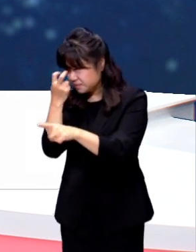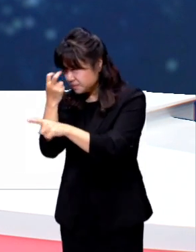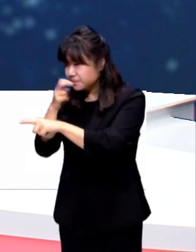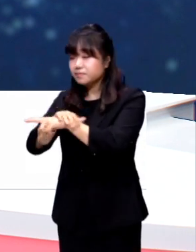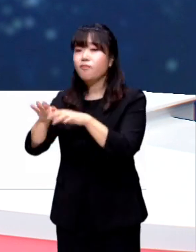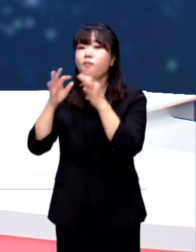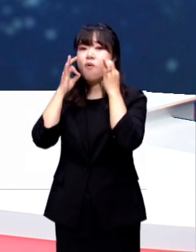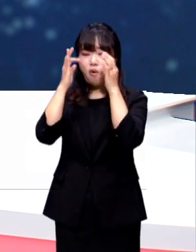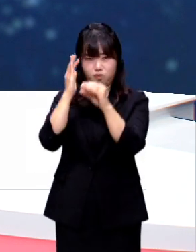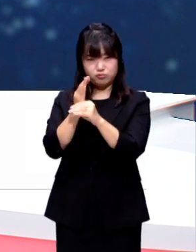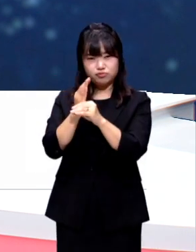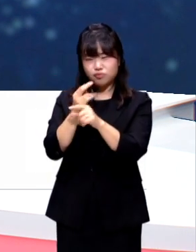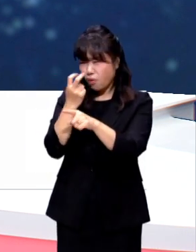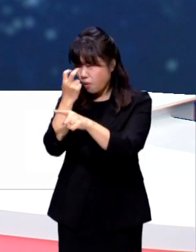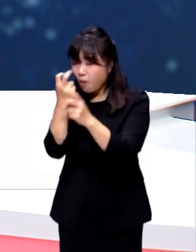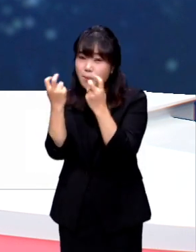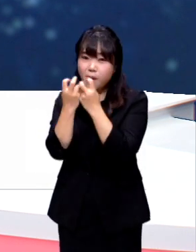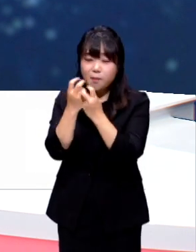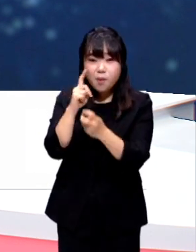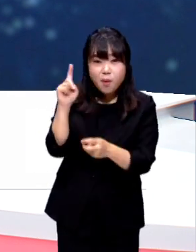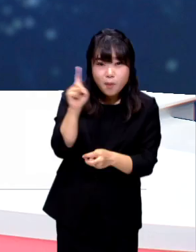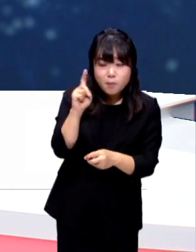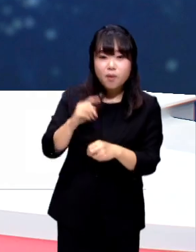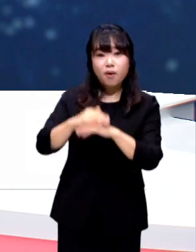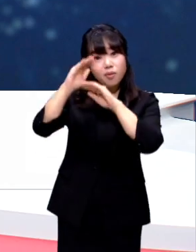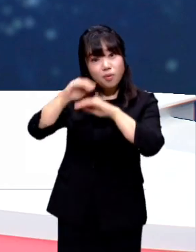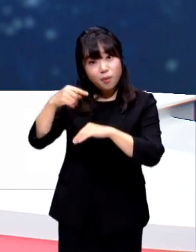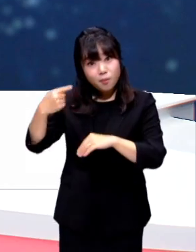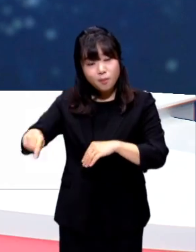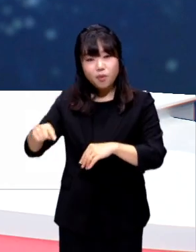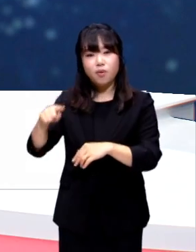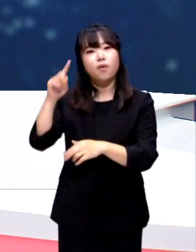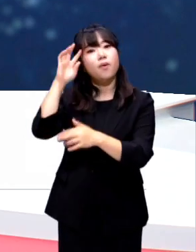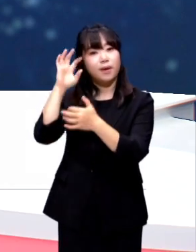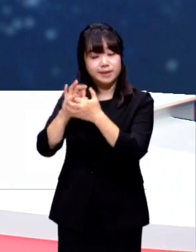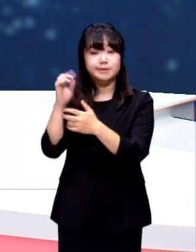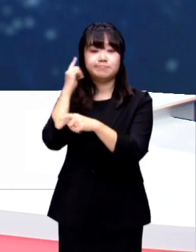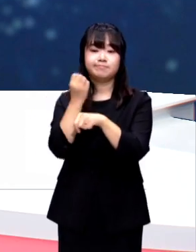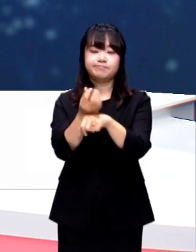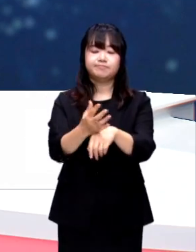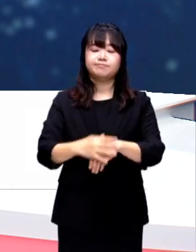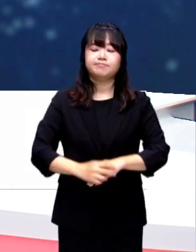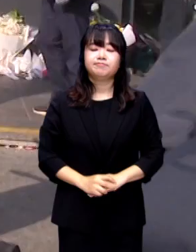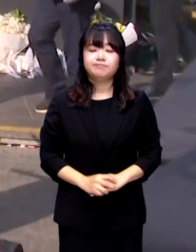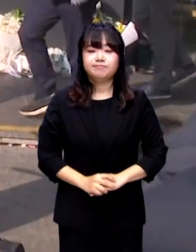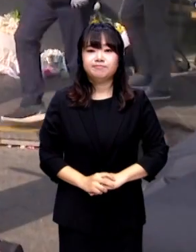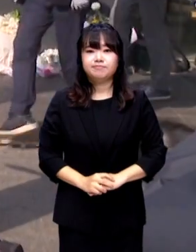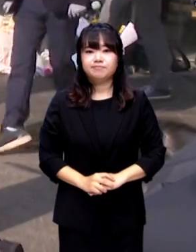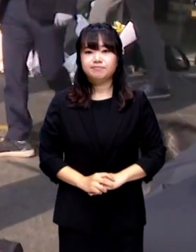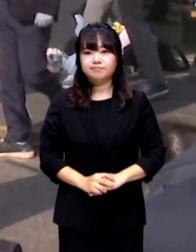방침인데요. 어떤 부분을 어떻게 점검하느냐가 관건입니다. 강혜진 기자입니다.